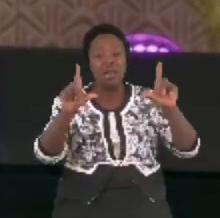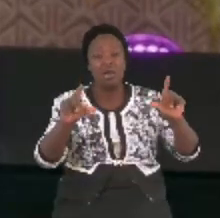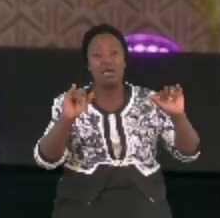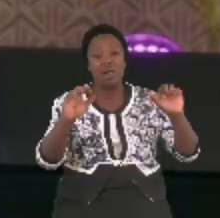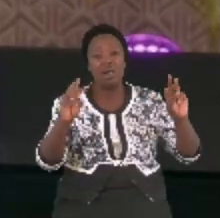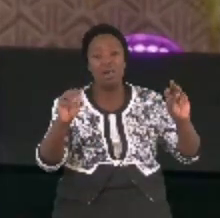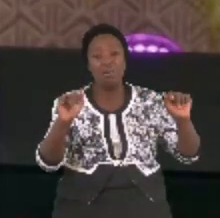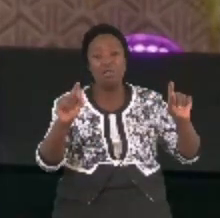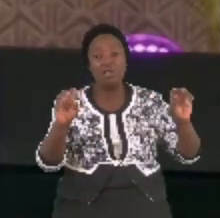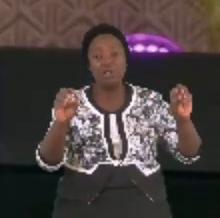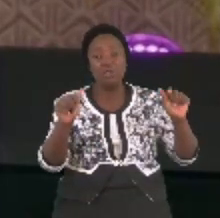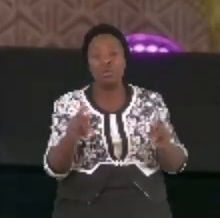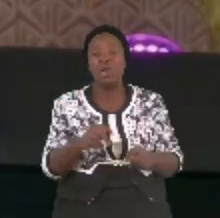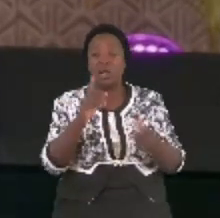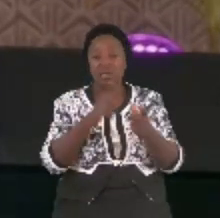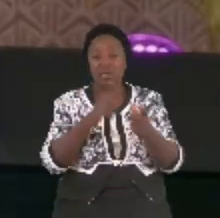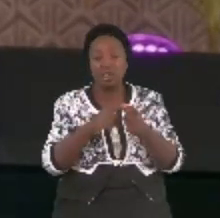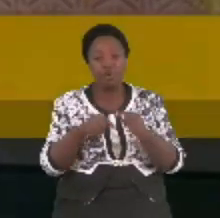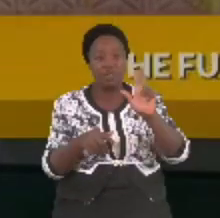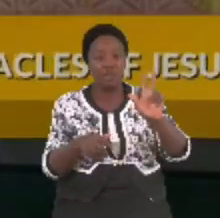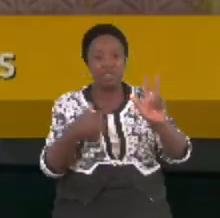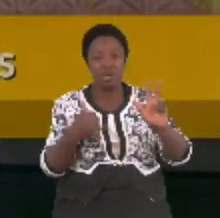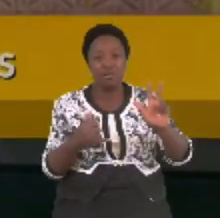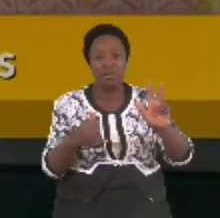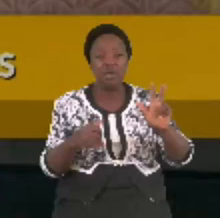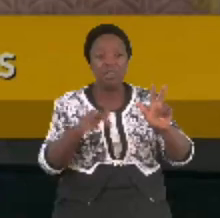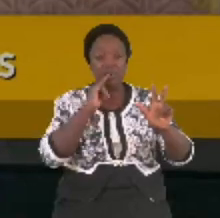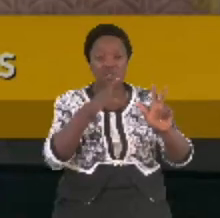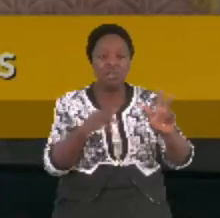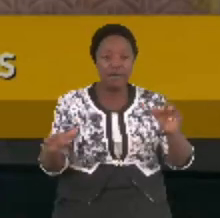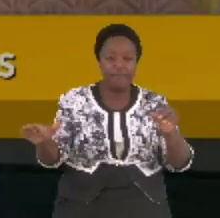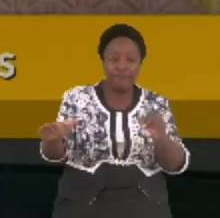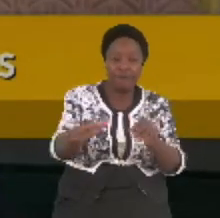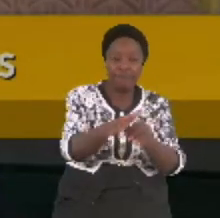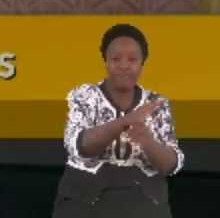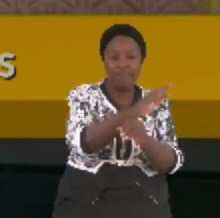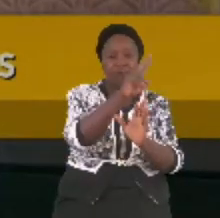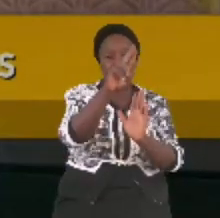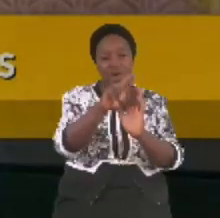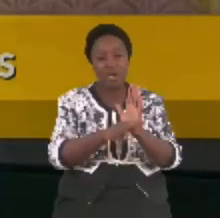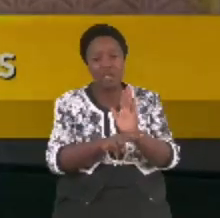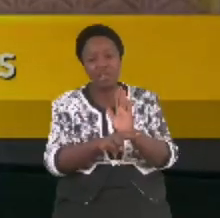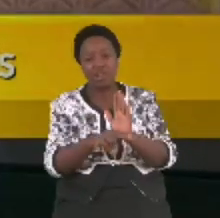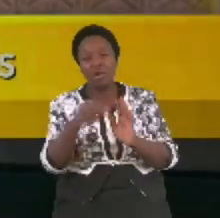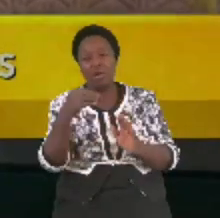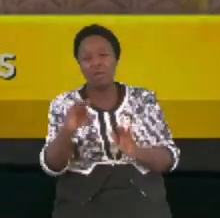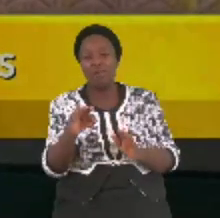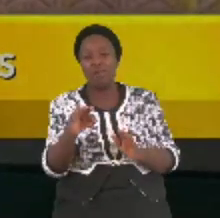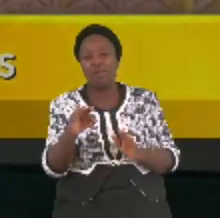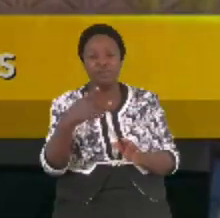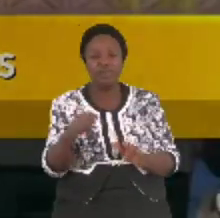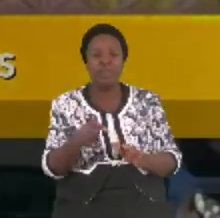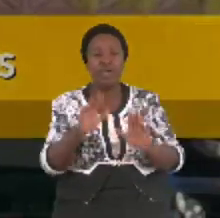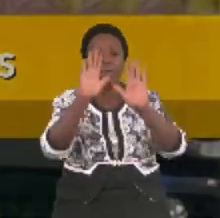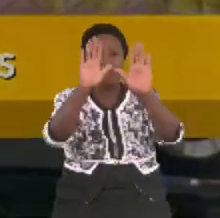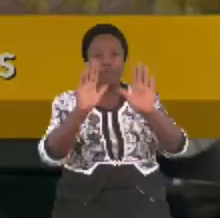point. Troisième point, la plénitude des miracles de Jésus.